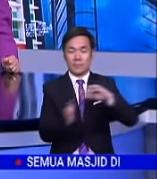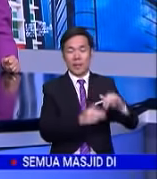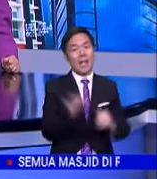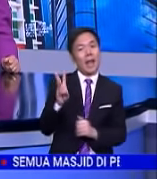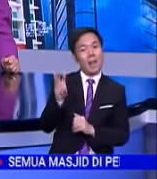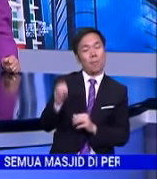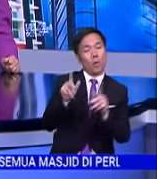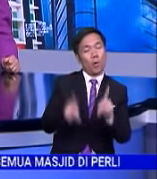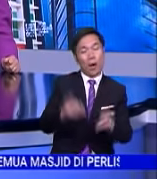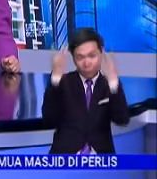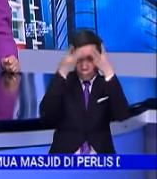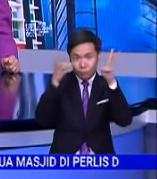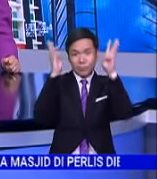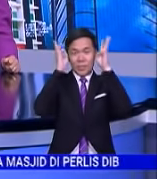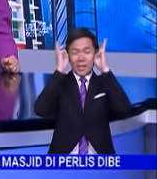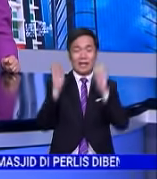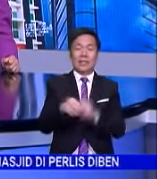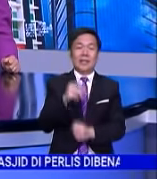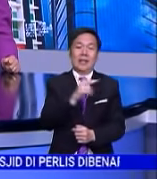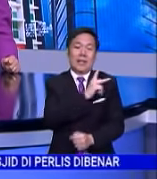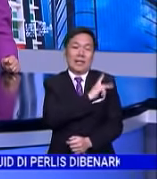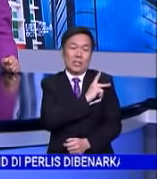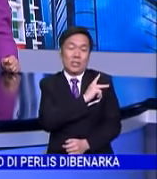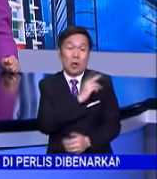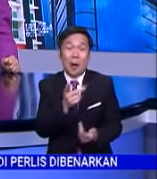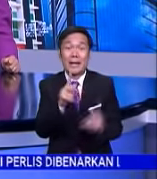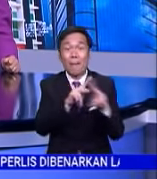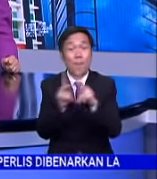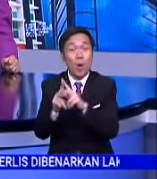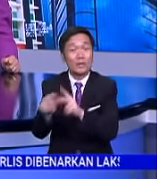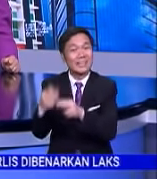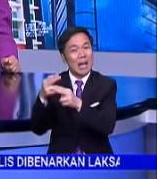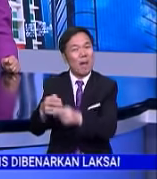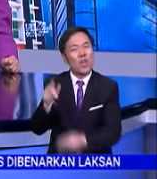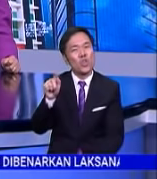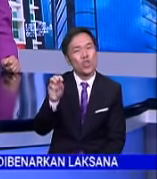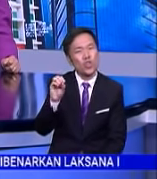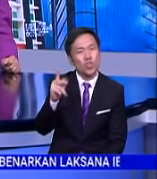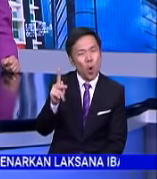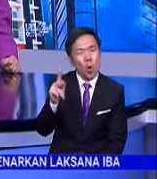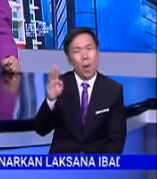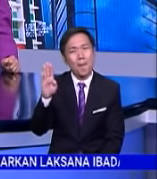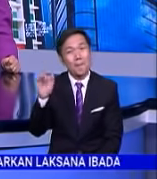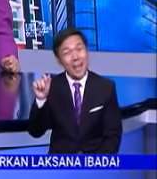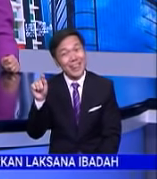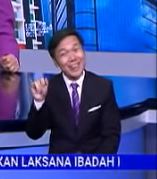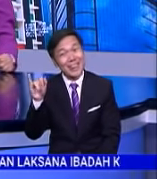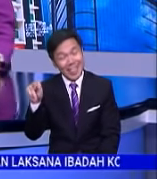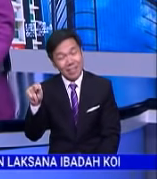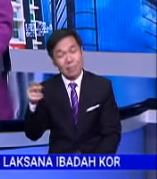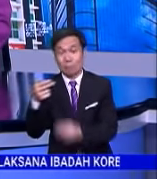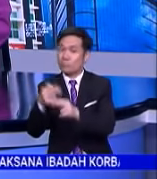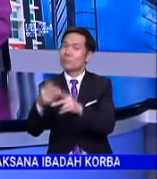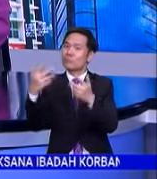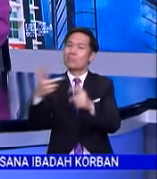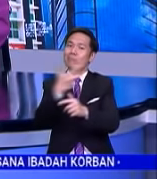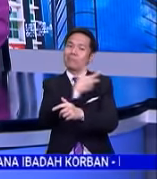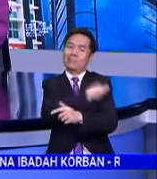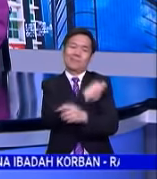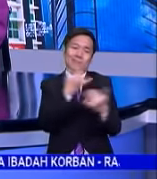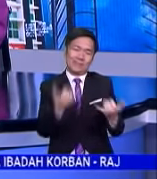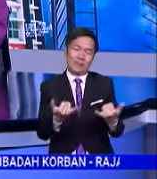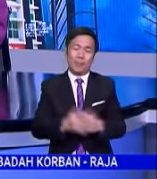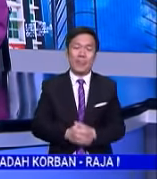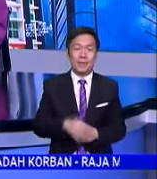60 orang asli termasuk 27 ketua kampung atau Tok Batin dari seluruh negeri Selangor menerima suntikan vaksin hari ini.